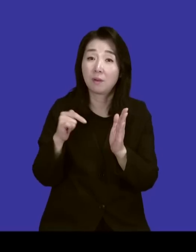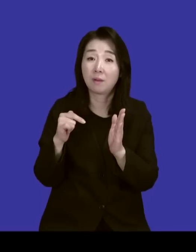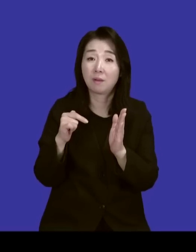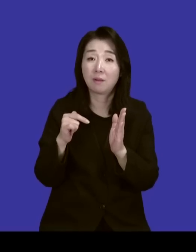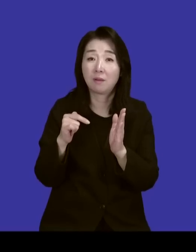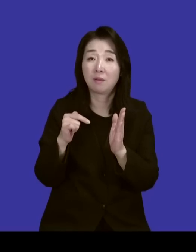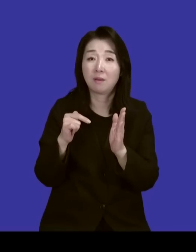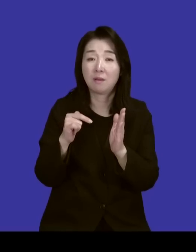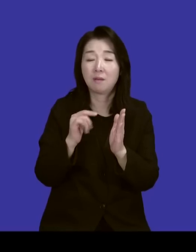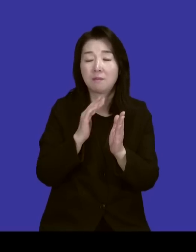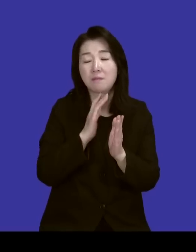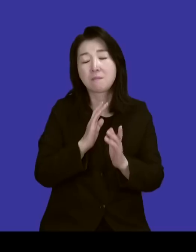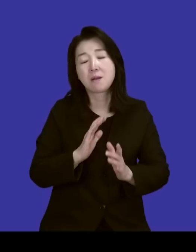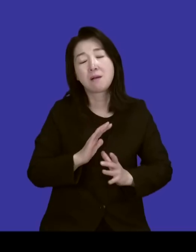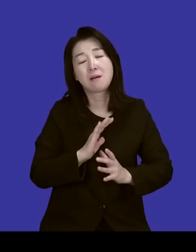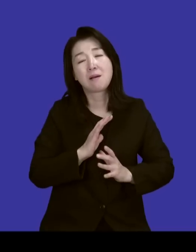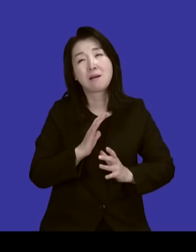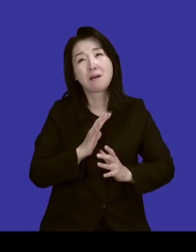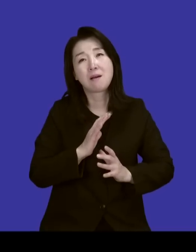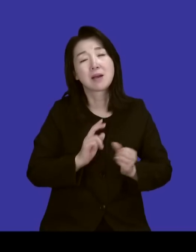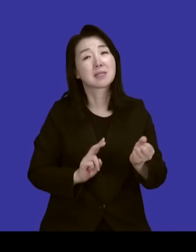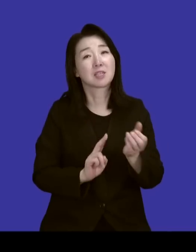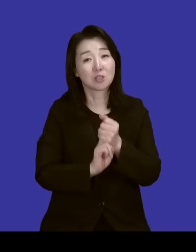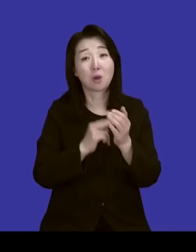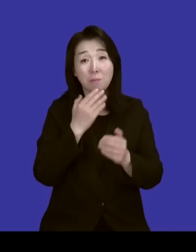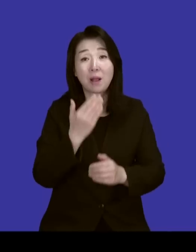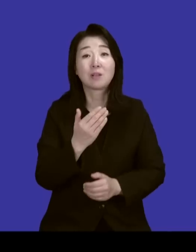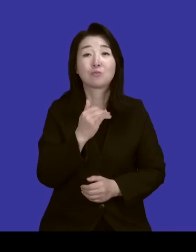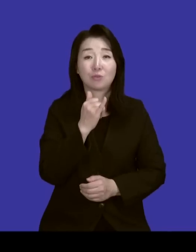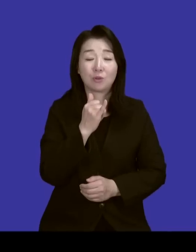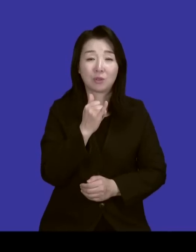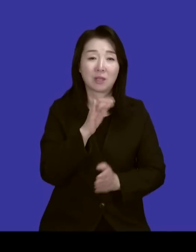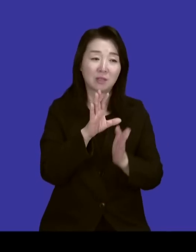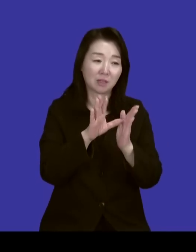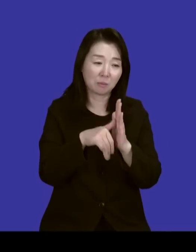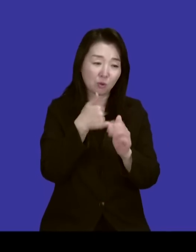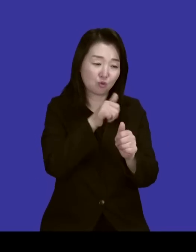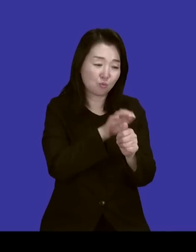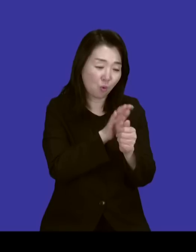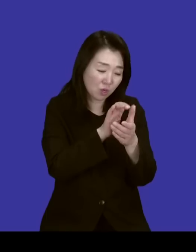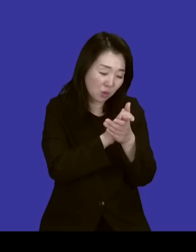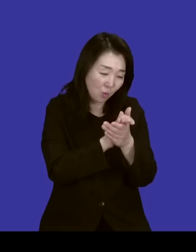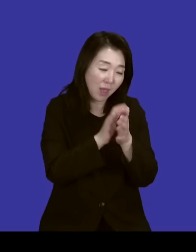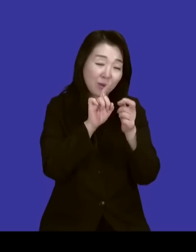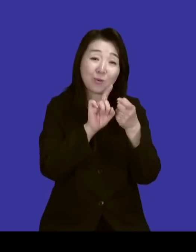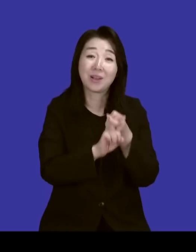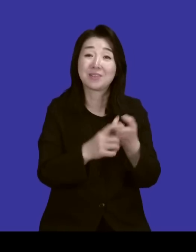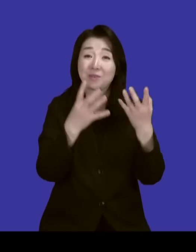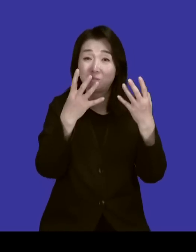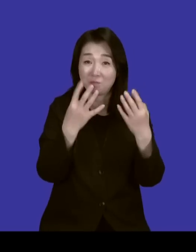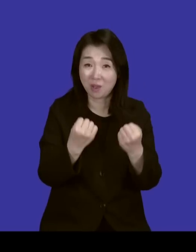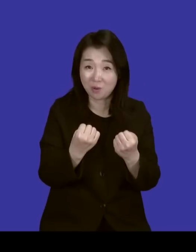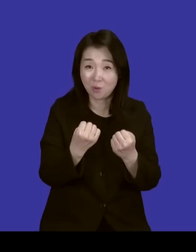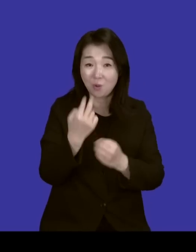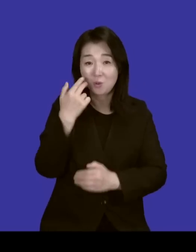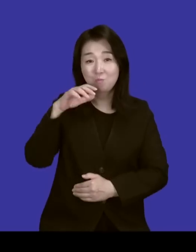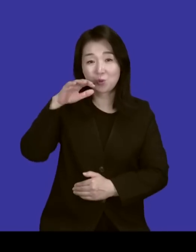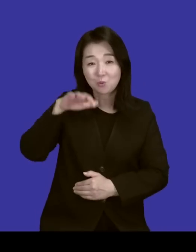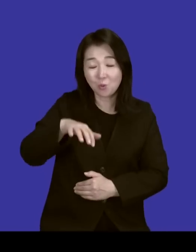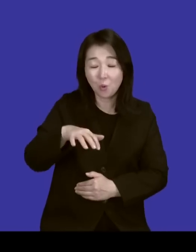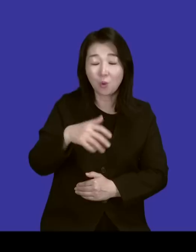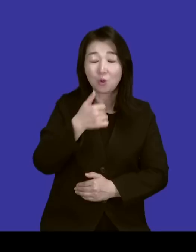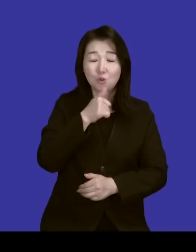이게 얼마나 놀라운 것인가. 예. 그래서 제가 그때부터 중보기도에 관심을 갖고 예. 그 미국에서 중보기도를 열심히 하는